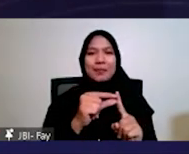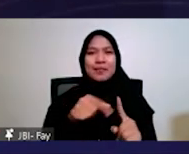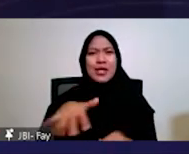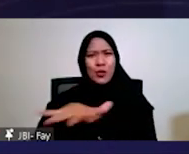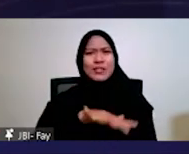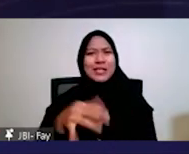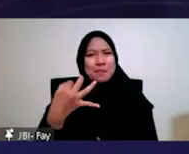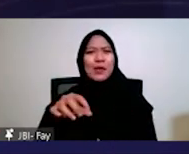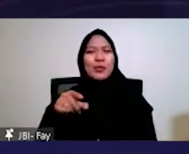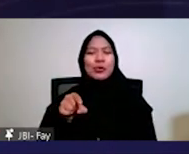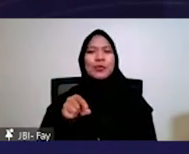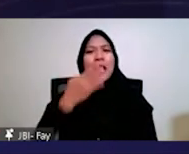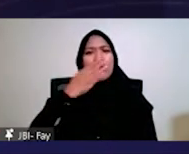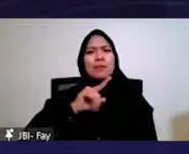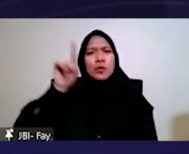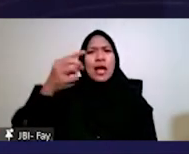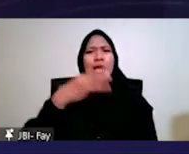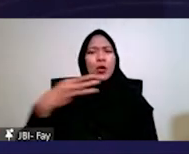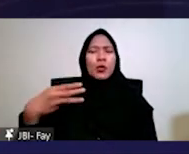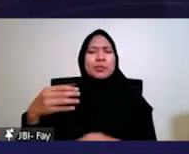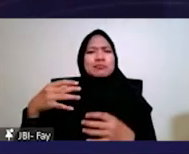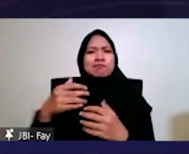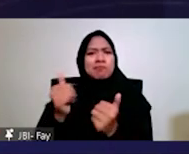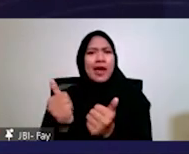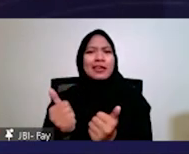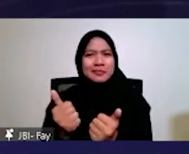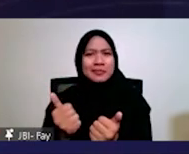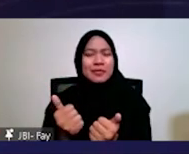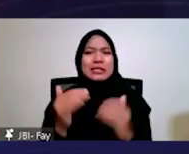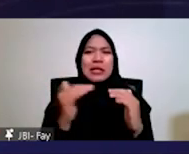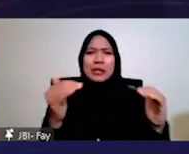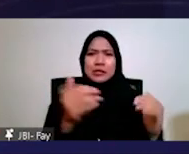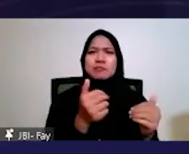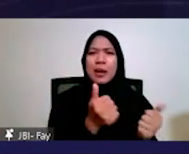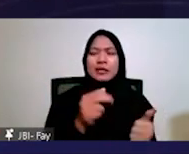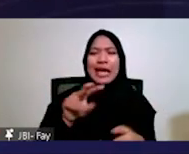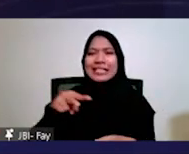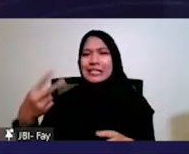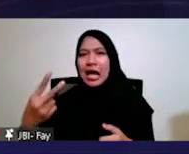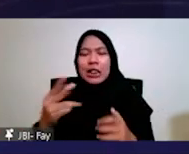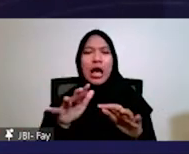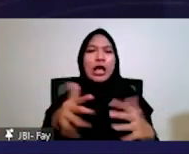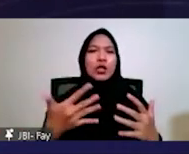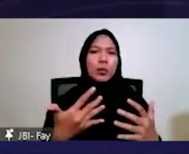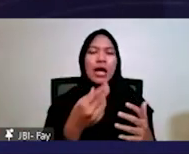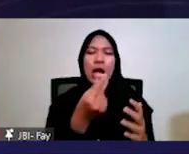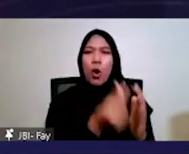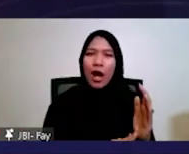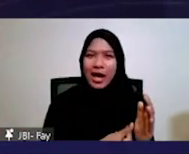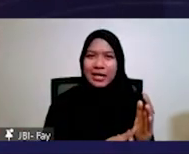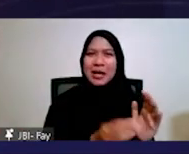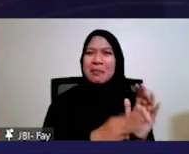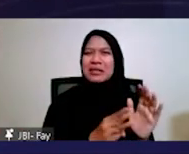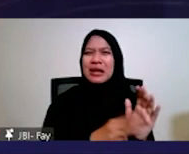Bekasi mulanya Alhamdulillah ekonomi terus baik stabilitas induk by eksternal maupun edit sektor keuangan yang menjadi